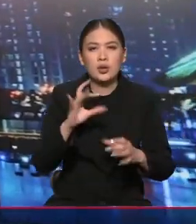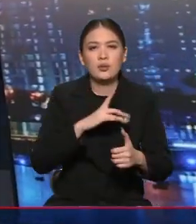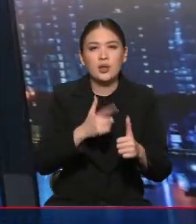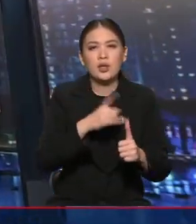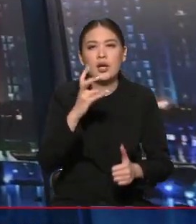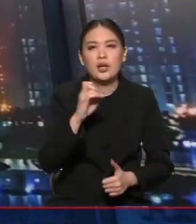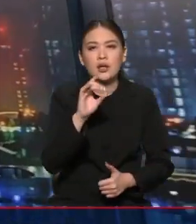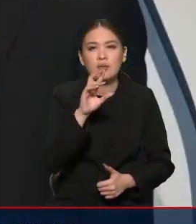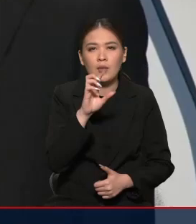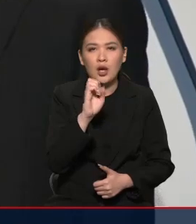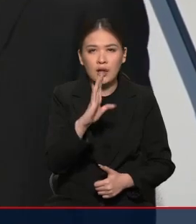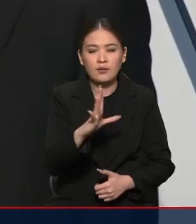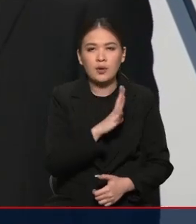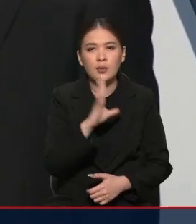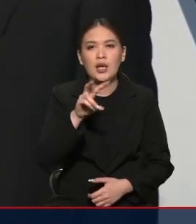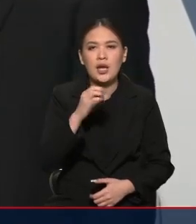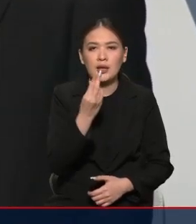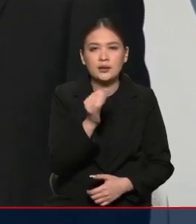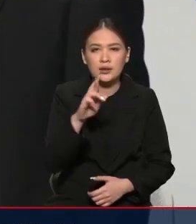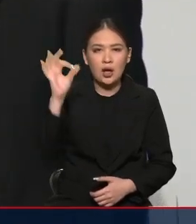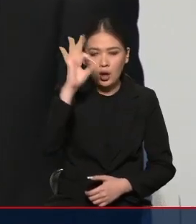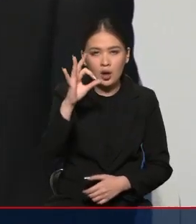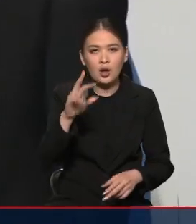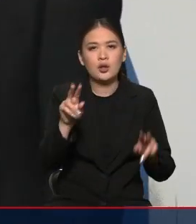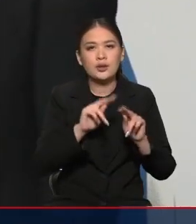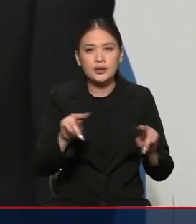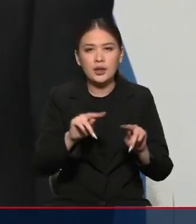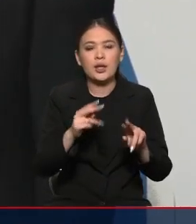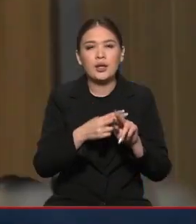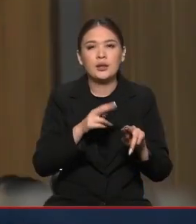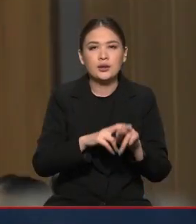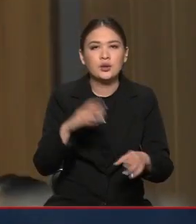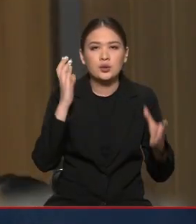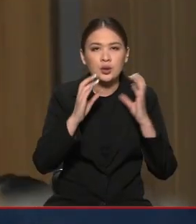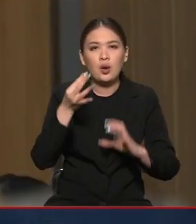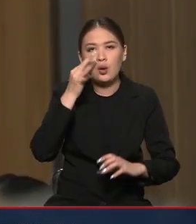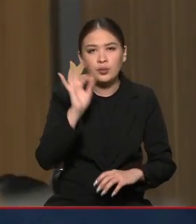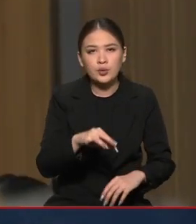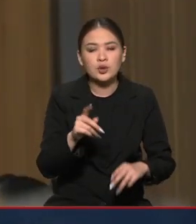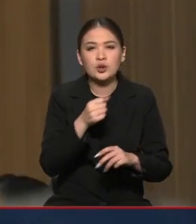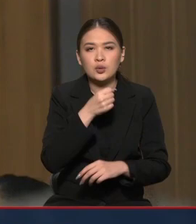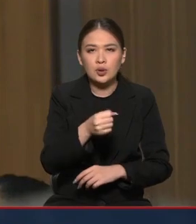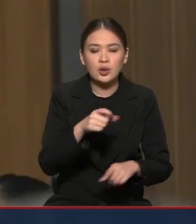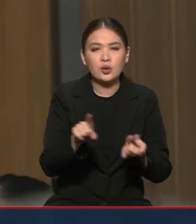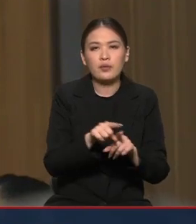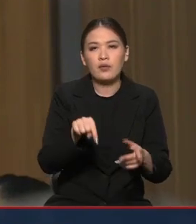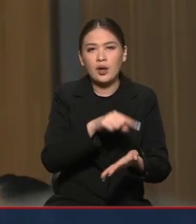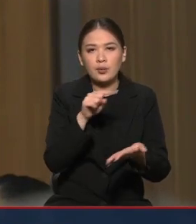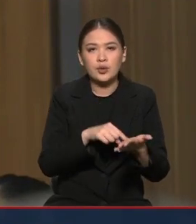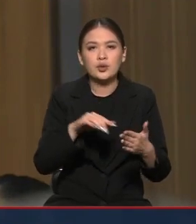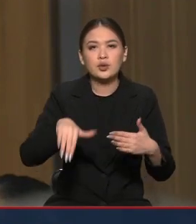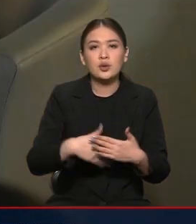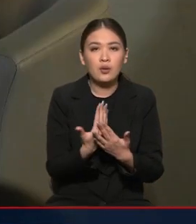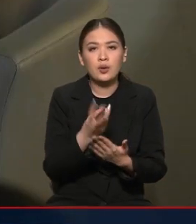максуда нарикбаева проходят лекции и тренинги для студентов и опытных журналистов по актуальным вопросам современных